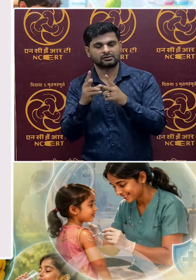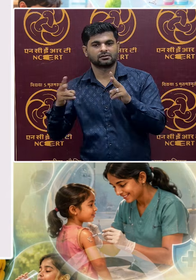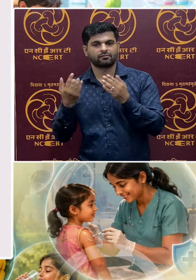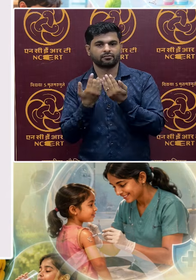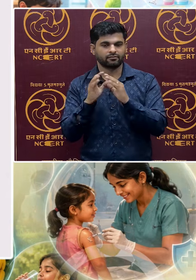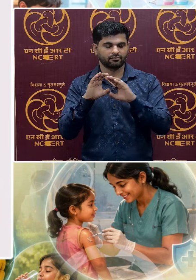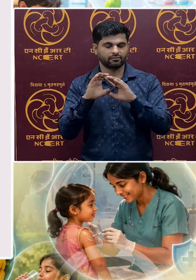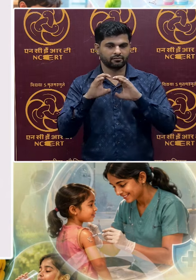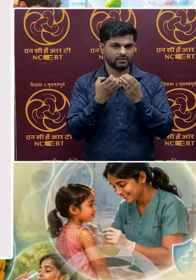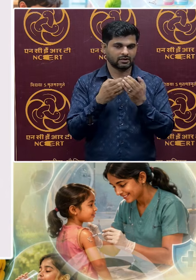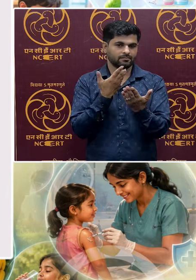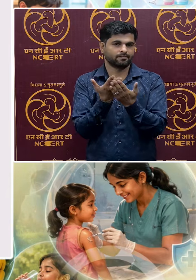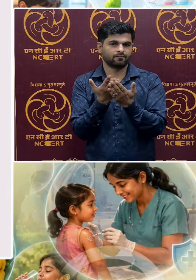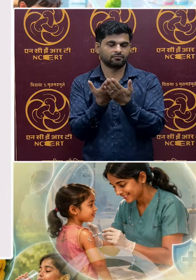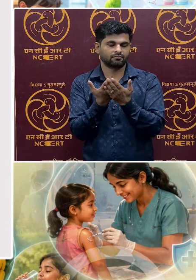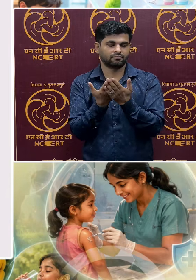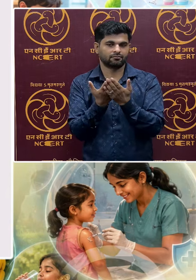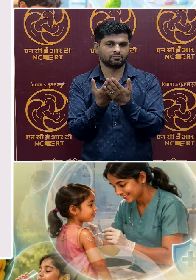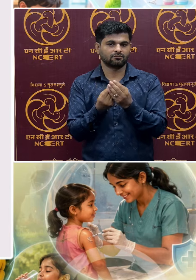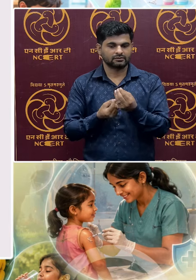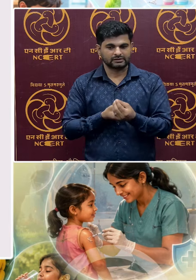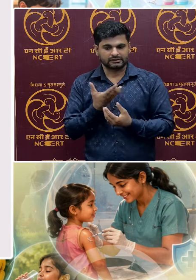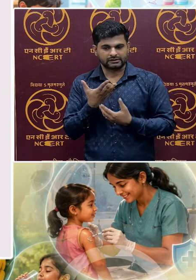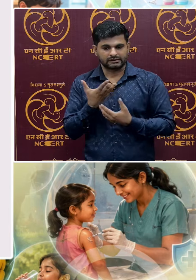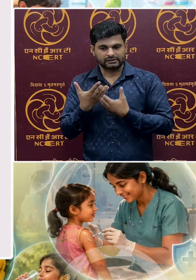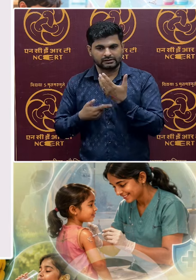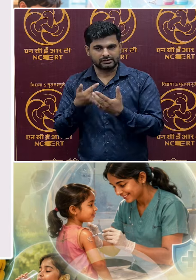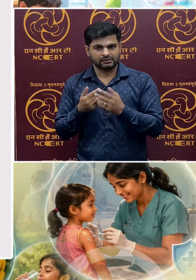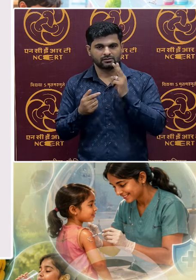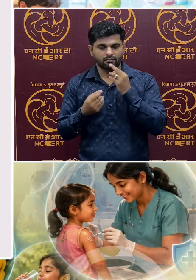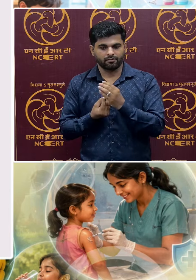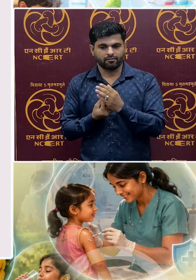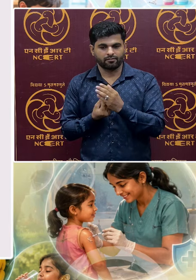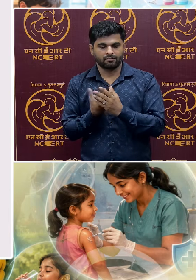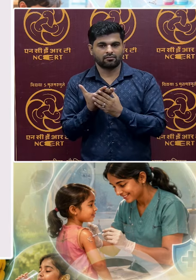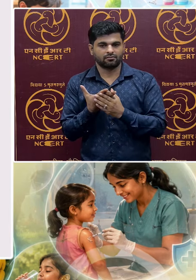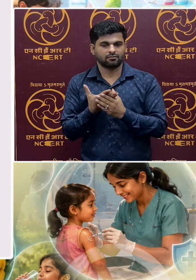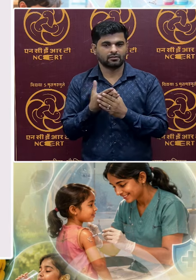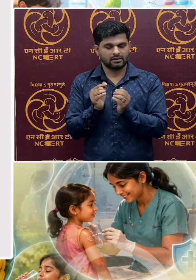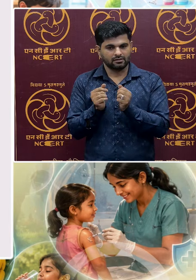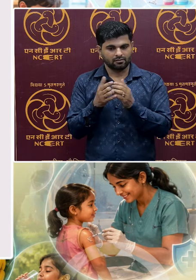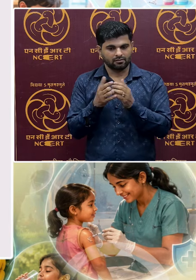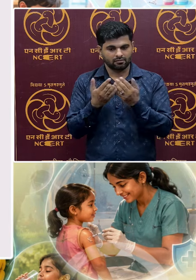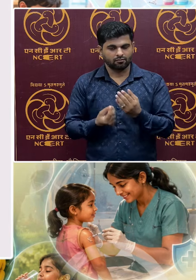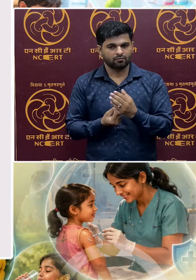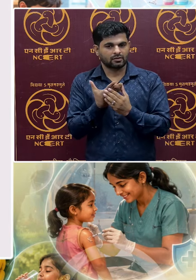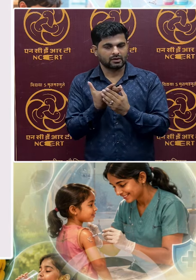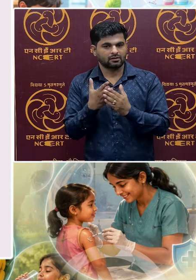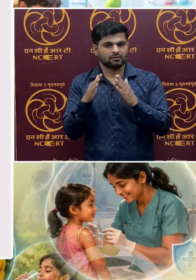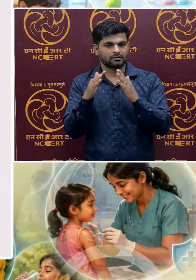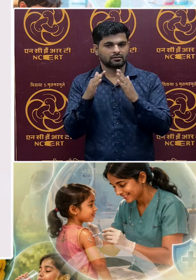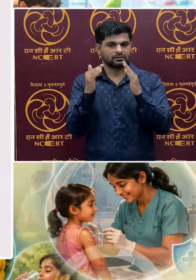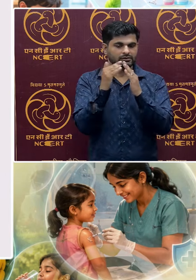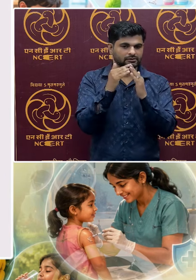में पार्टिसिपेट करते थे, सब्ज़ी उगाते थे और वो जो प्रोड्यूस होता था वो बच्चे अपने घर लेके जाते थे। सो इट वाज अ वेरी